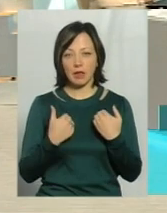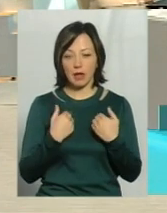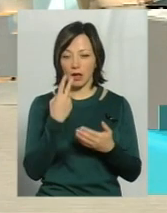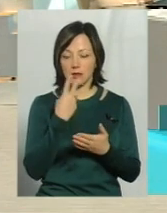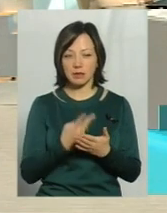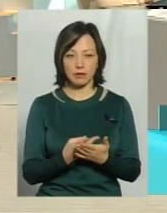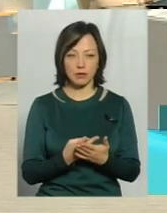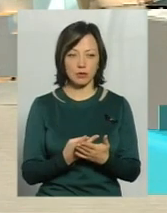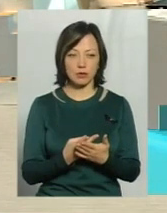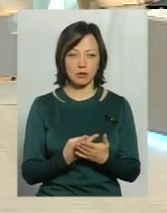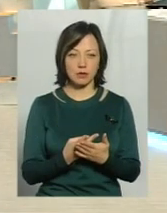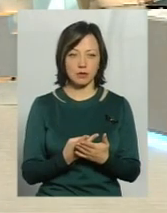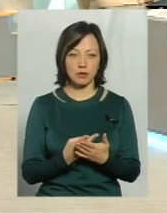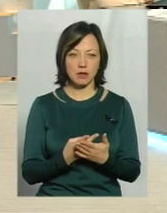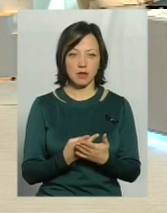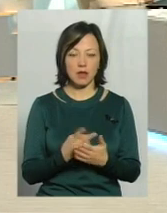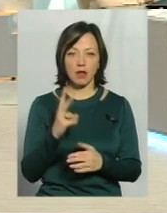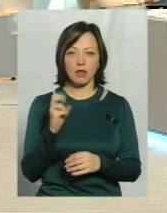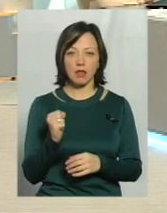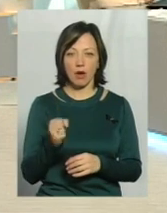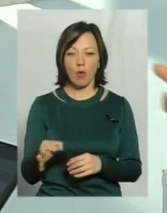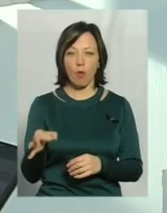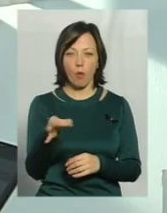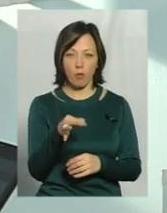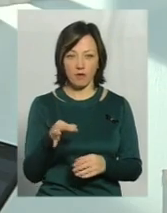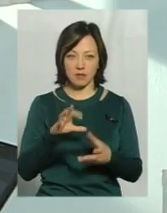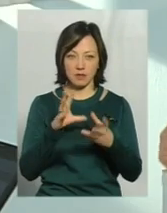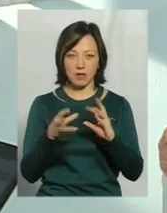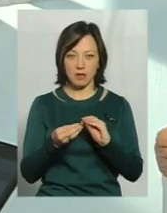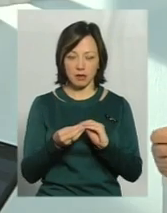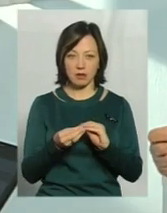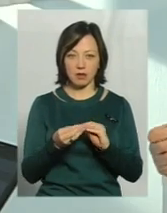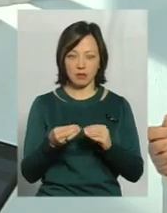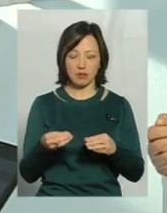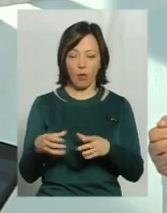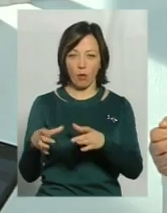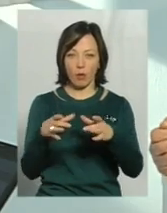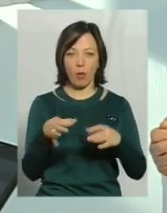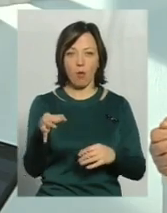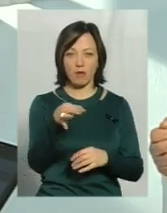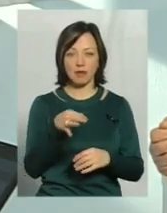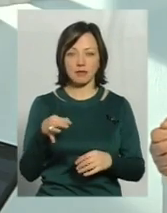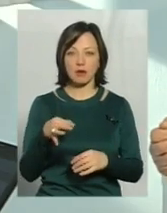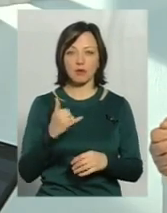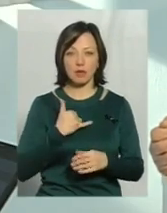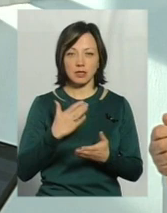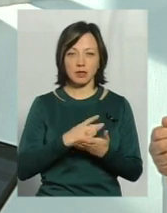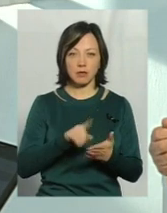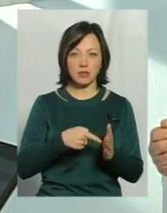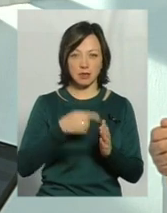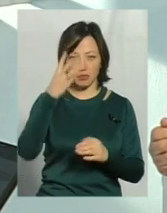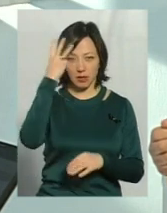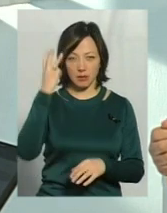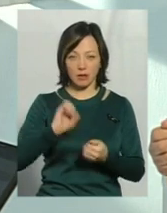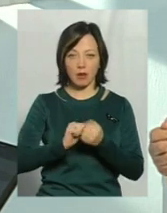дивлюся як на обласний, як область, взагалі як єдиний комплекс, так, область. У нас є місто Хмельницьке,